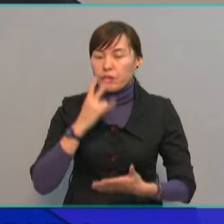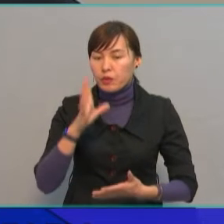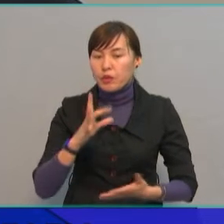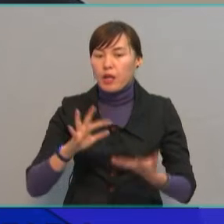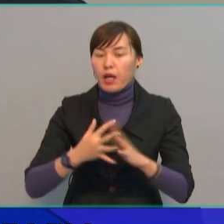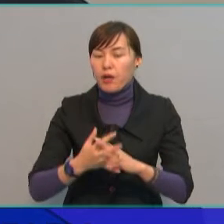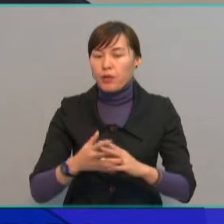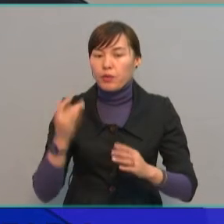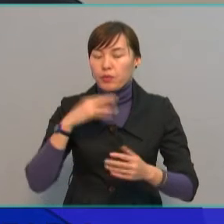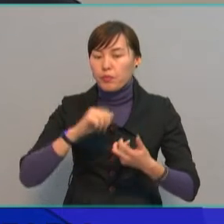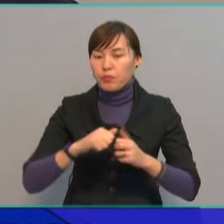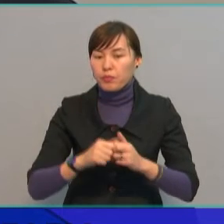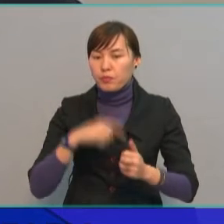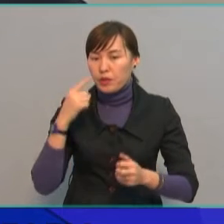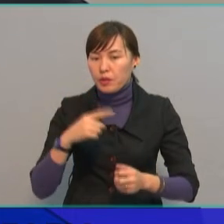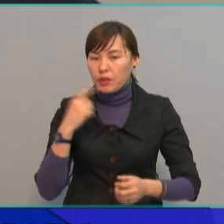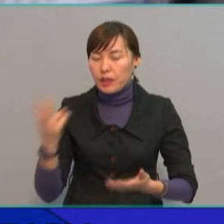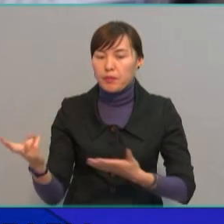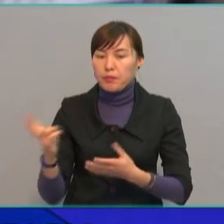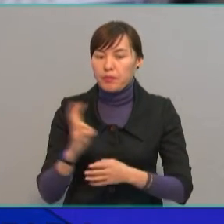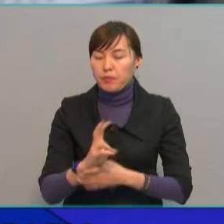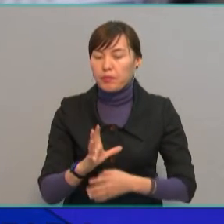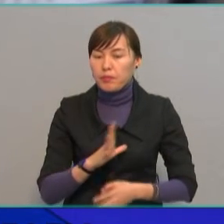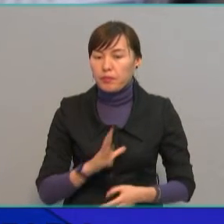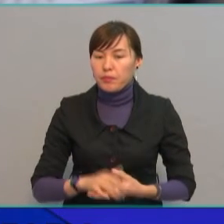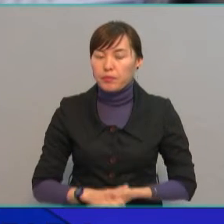ауылдағы жаңағы бір жарым мәселені айтып тұрайық деп келген. Өте дұрыс.